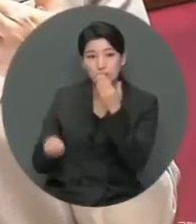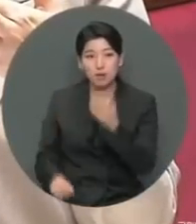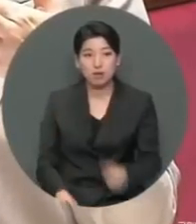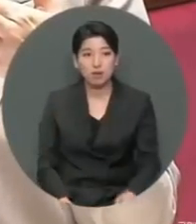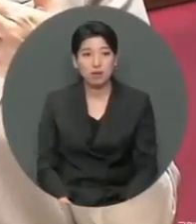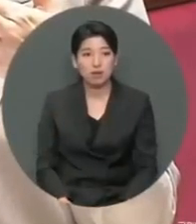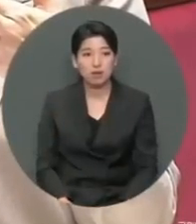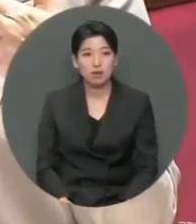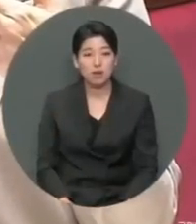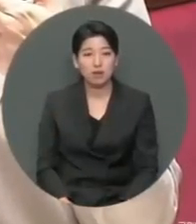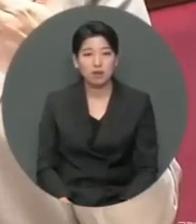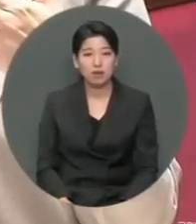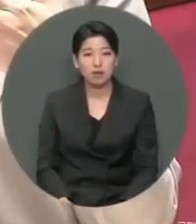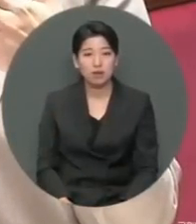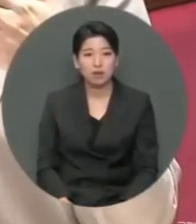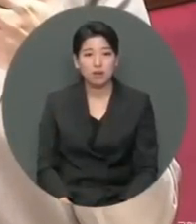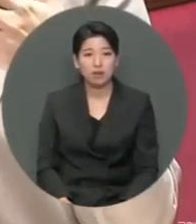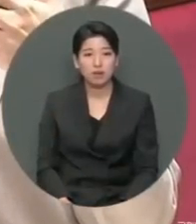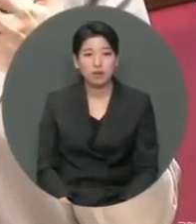마음대로 하겠습니다.